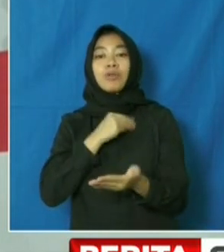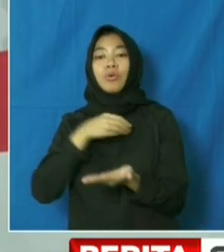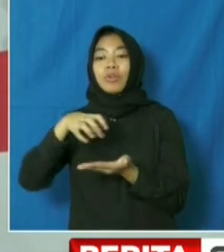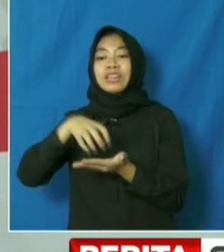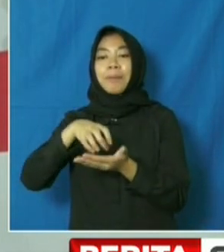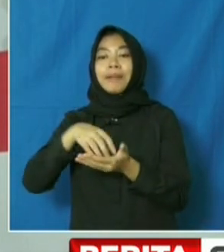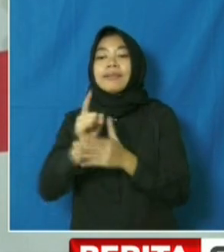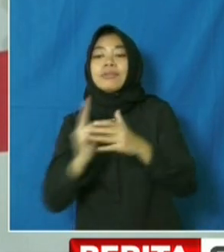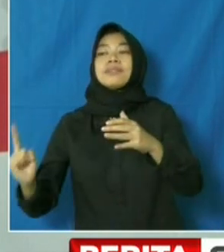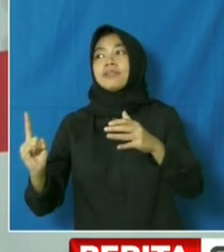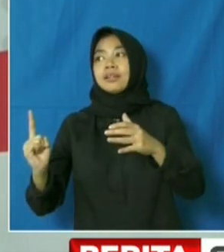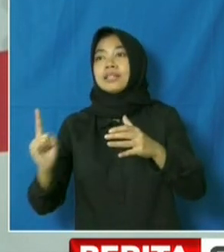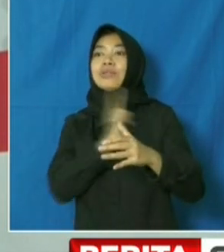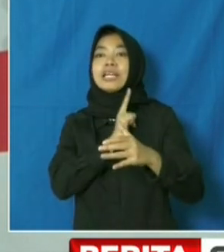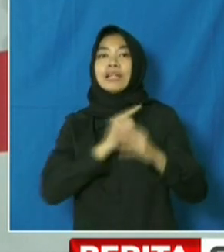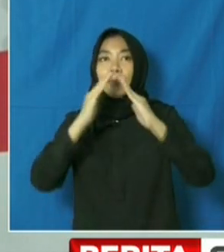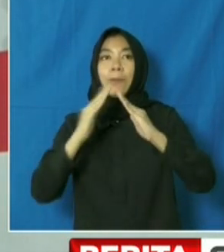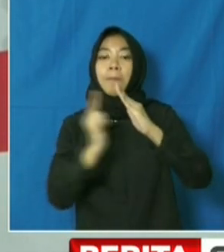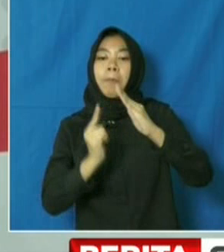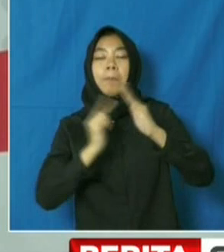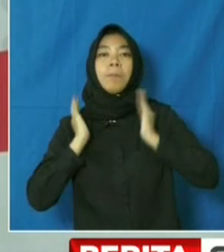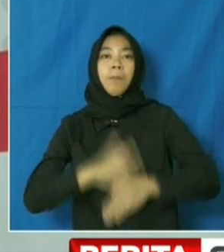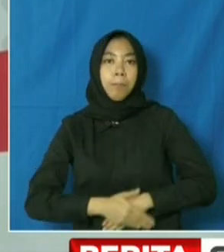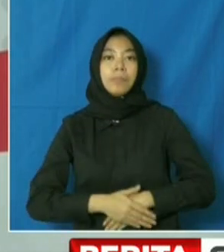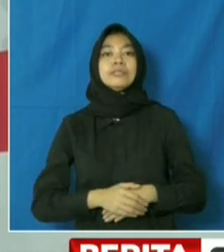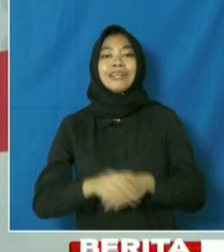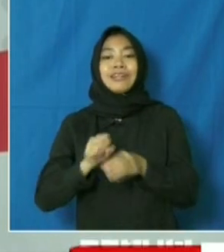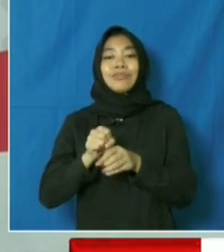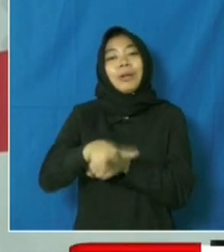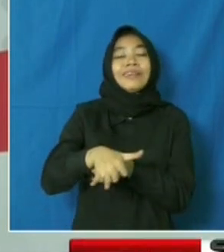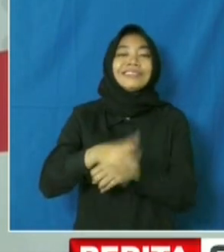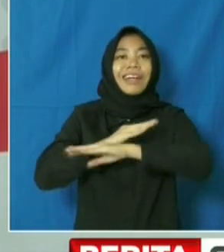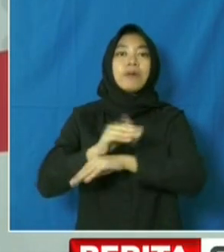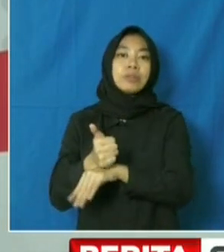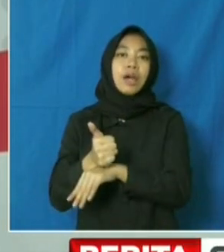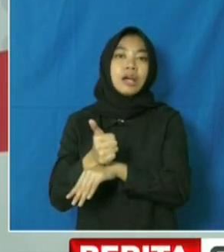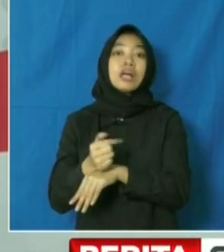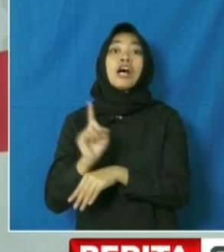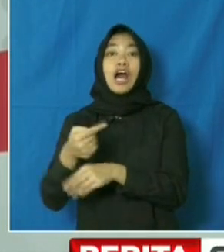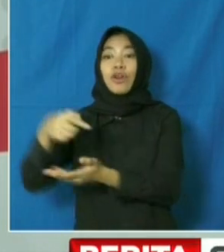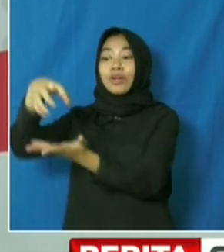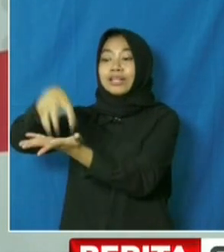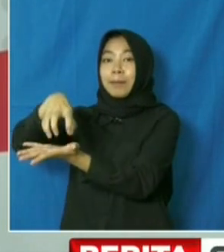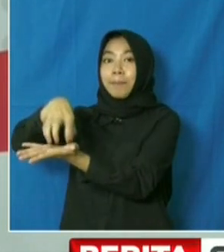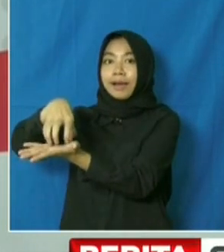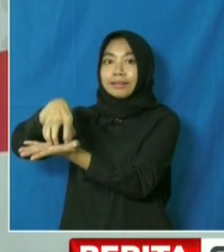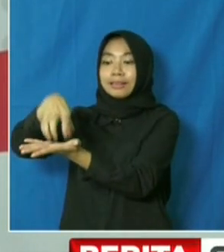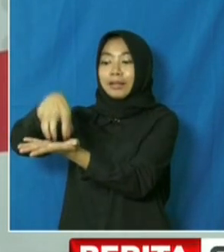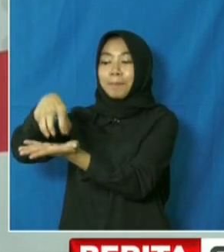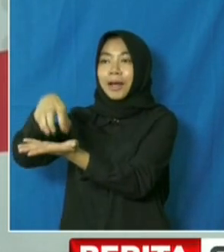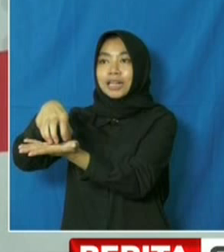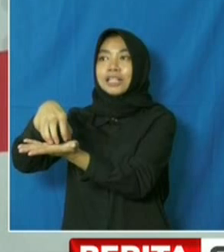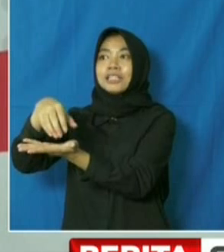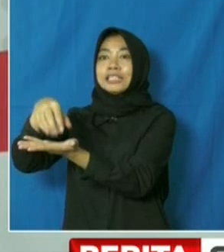bebas kerumunan fisik yang punya potensi penyebaran secara lebih meluas sementara kalau berada di dalam daerah